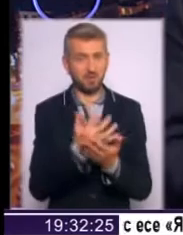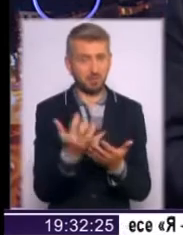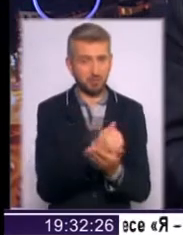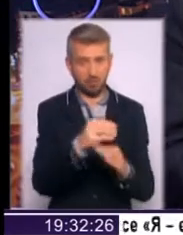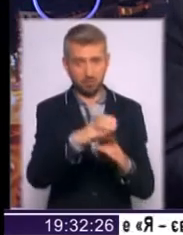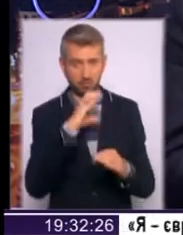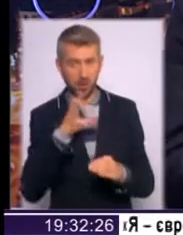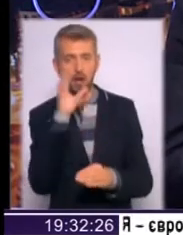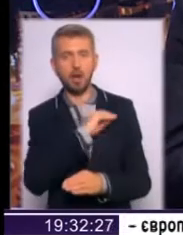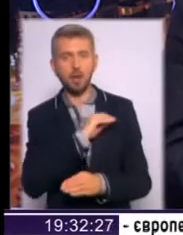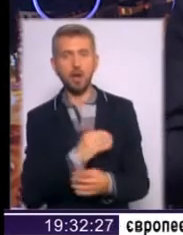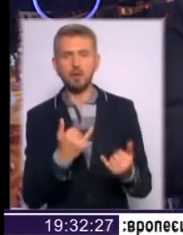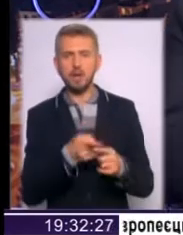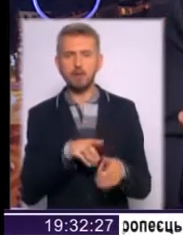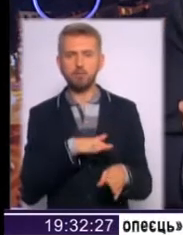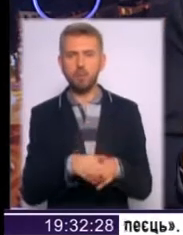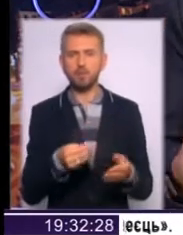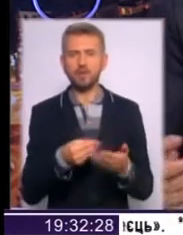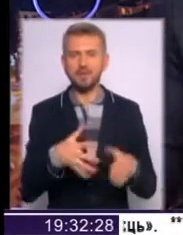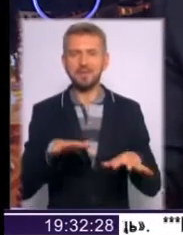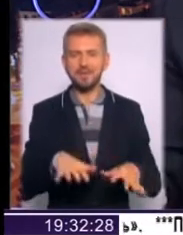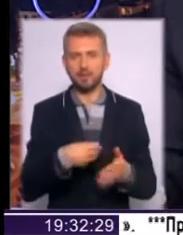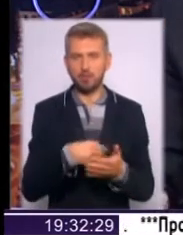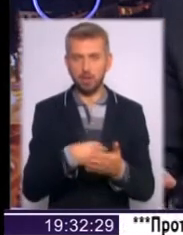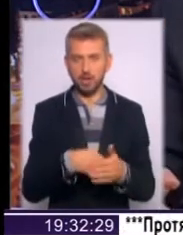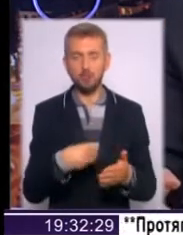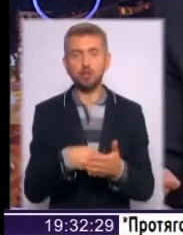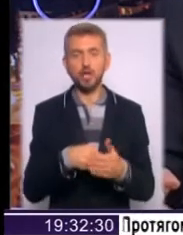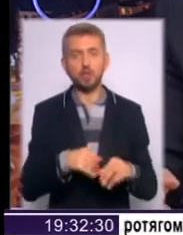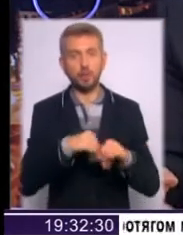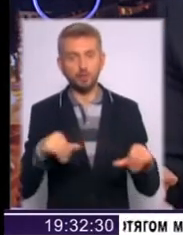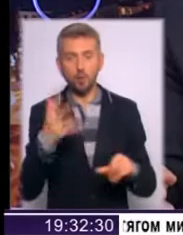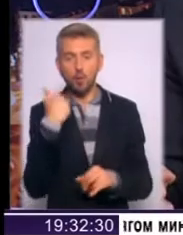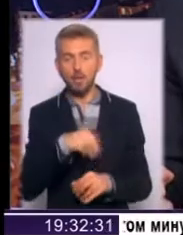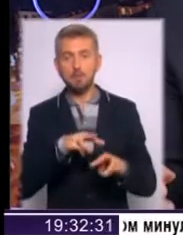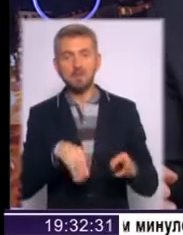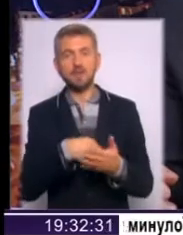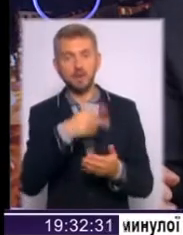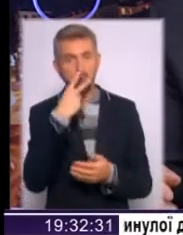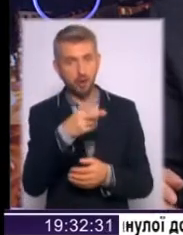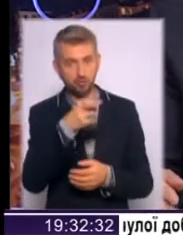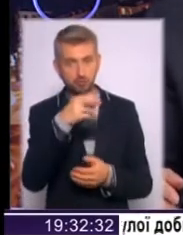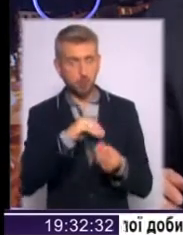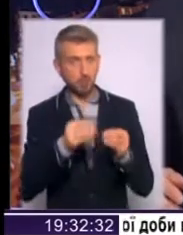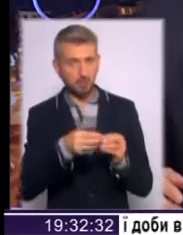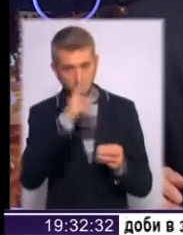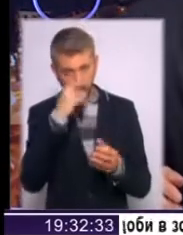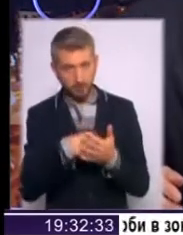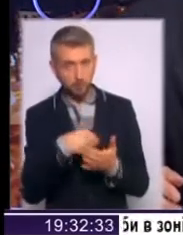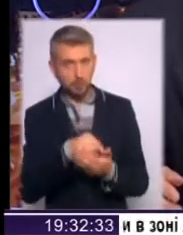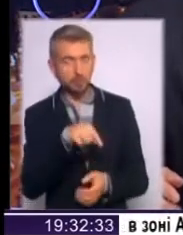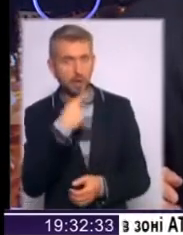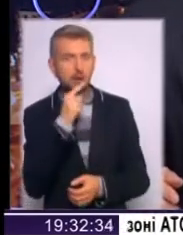це стали повноцінні місцеві бюджети, так. тобто бюджет розвитку. Так. Мінфін, коли бачить проблеми з державним бюджетом, він каже, ці хлопці вже на